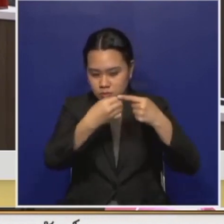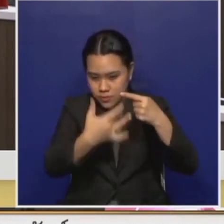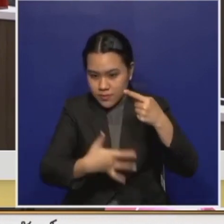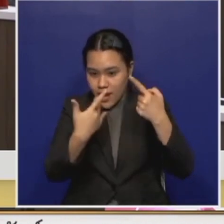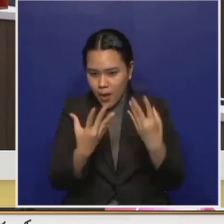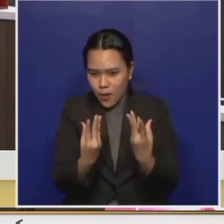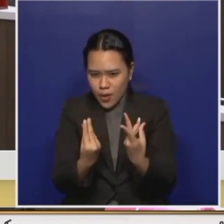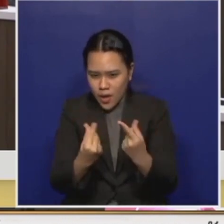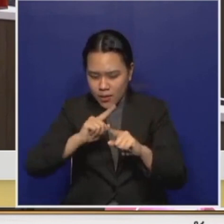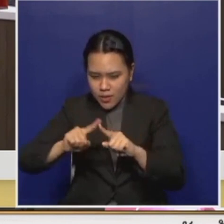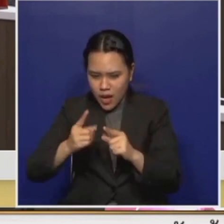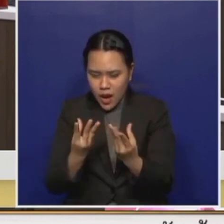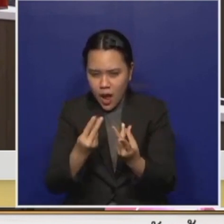ไป